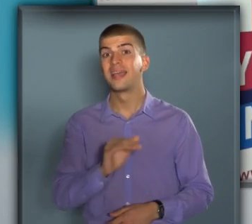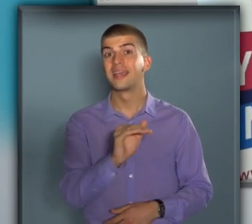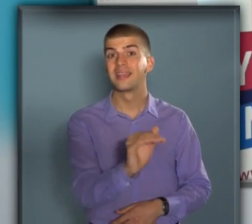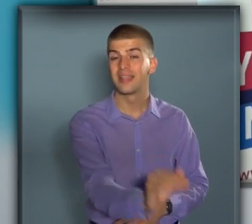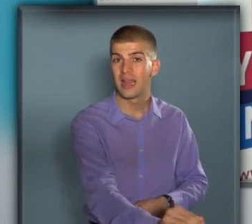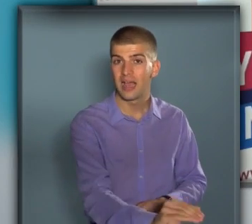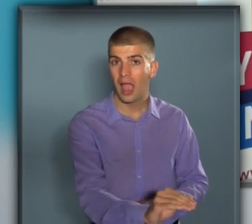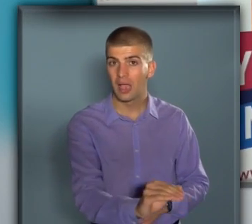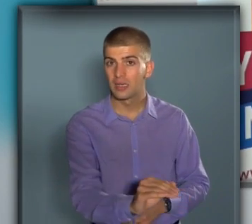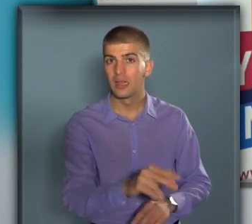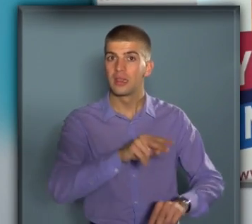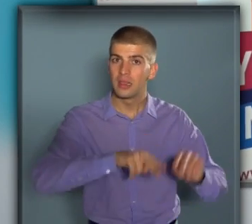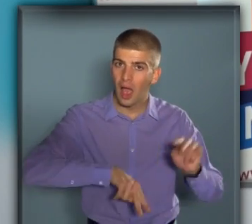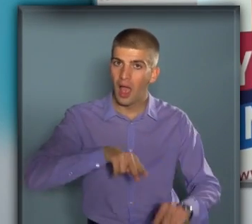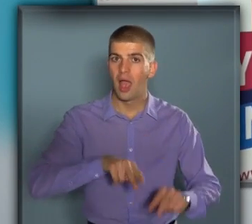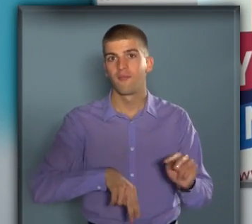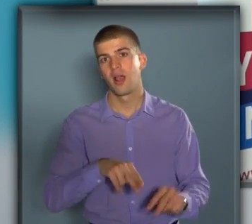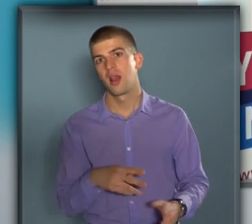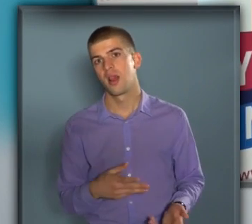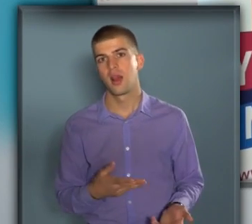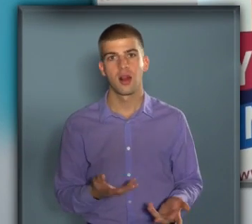gyerekek nevelésére